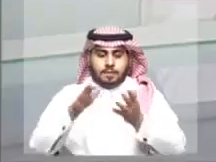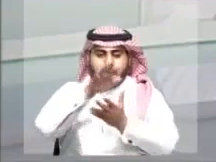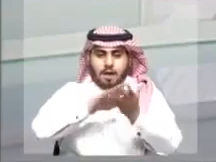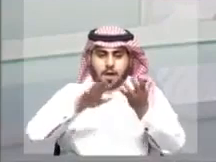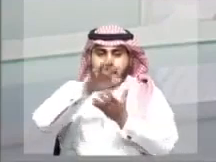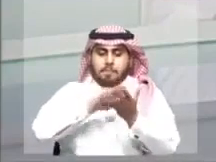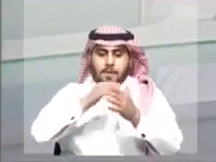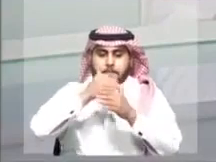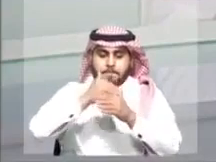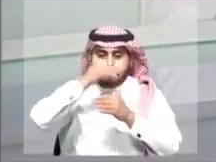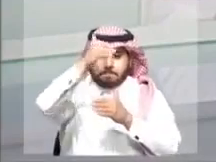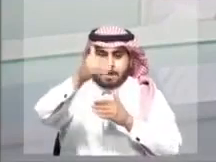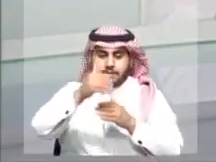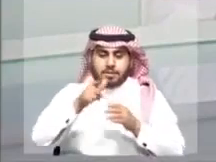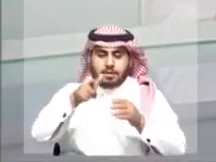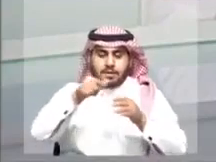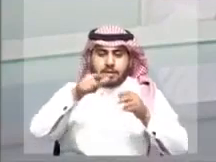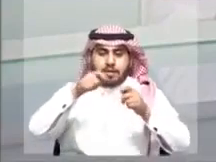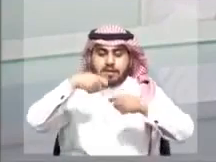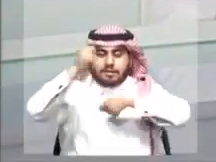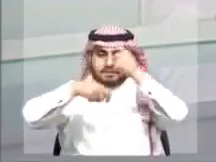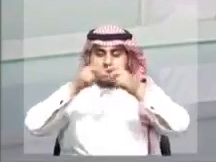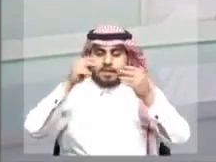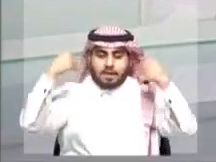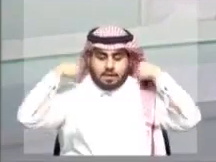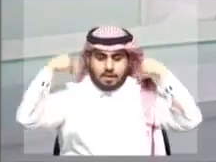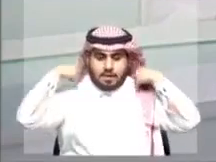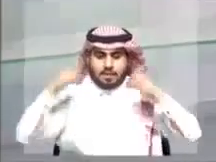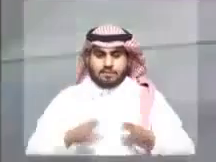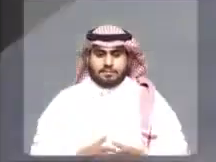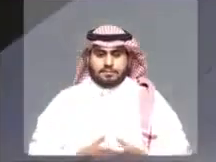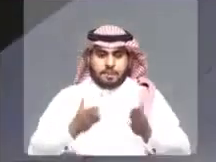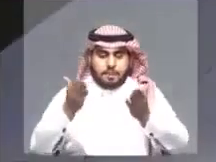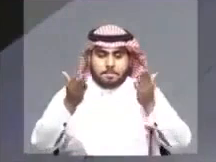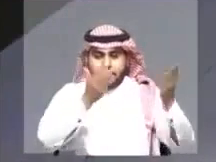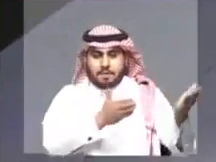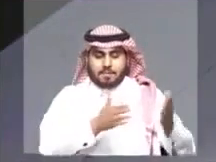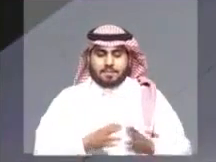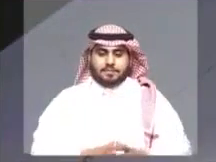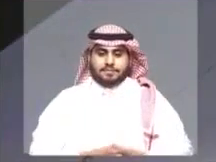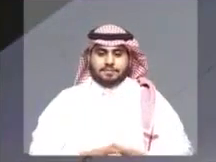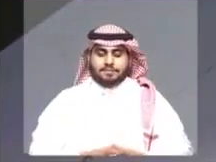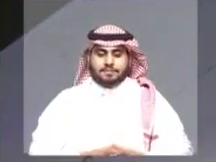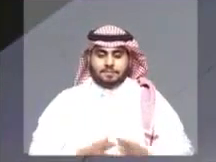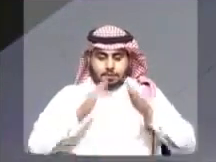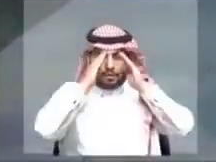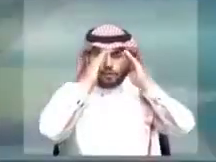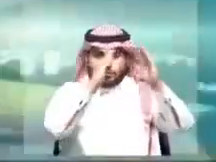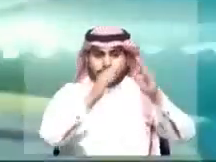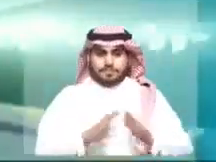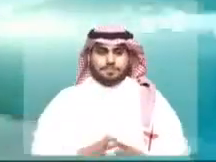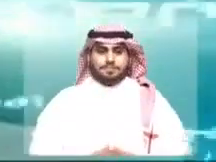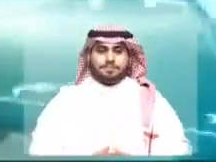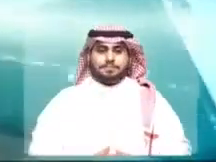نشرتنا مستمرة، تتابعون فيها الاقتصاد والرياضة مع نايف وعبد المجيد. مرحبا عبد الله ومرحبا محمد. مرحبا أنا. شكرا لكم.